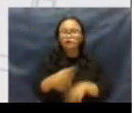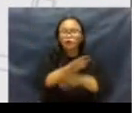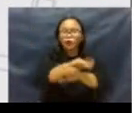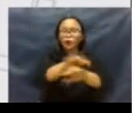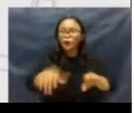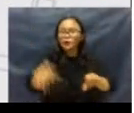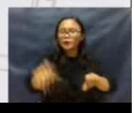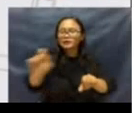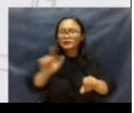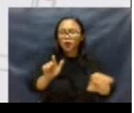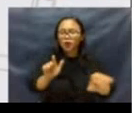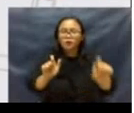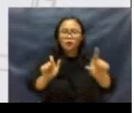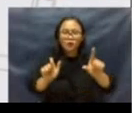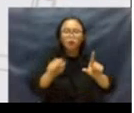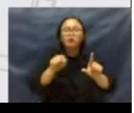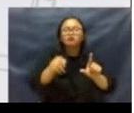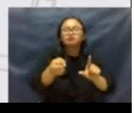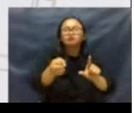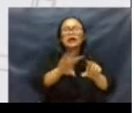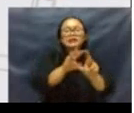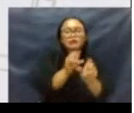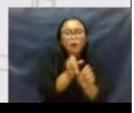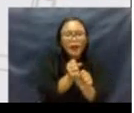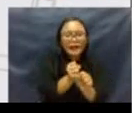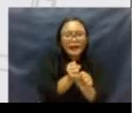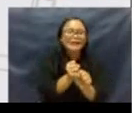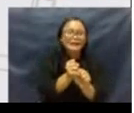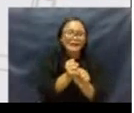mengambil kesimpulan-kesimpulan tentang